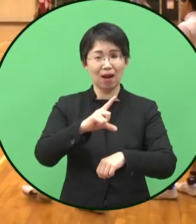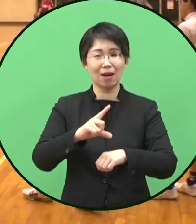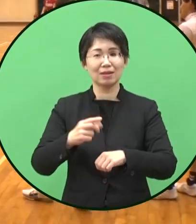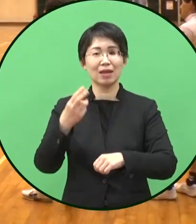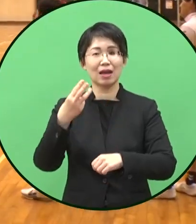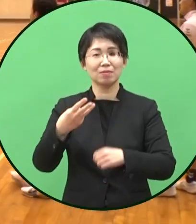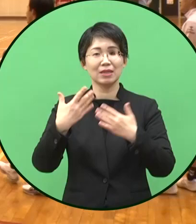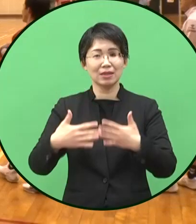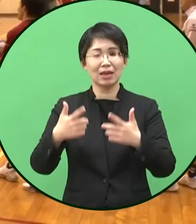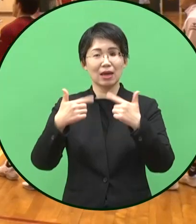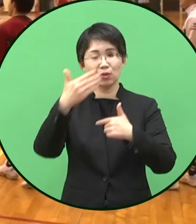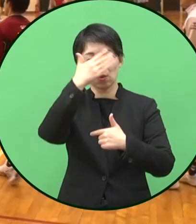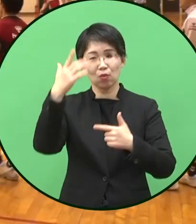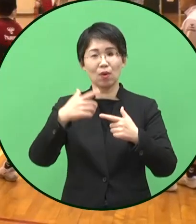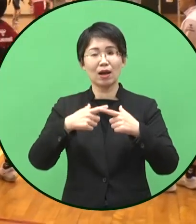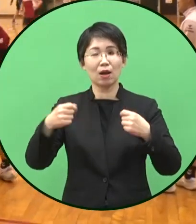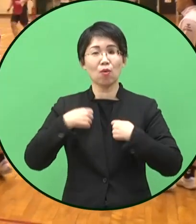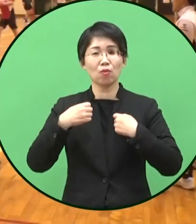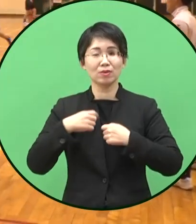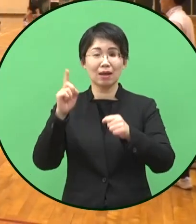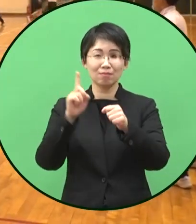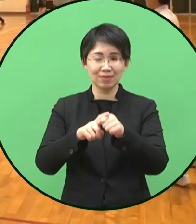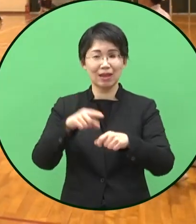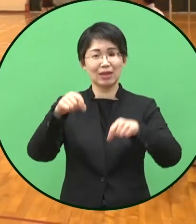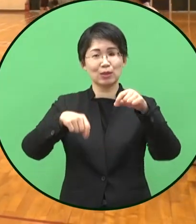国体に向けて調整しています。